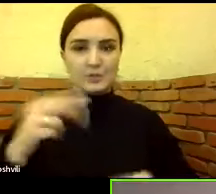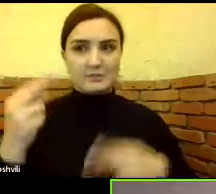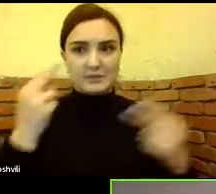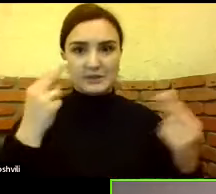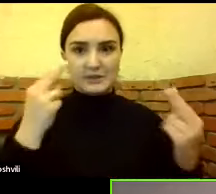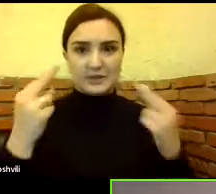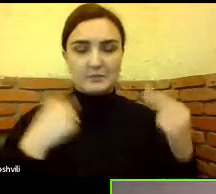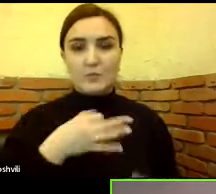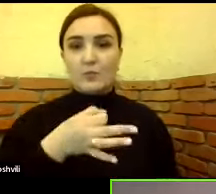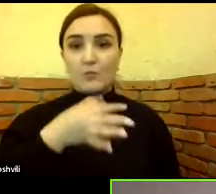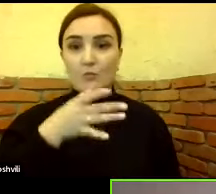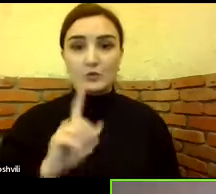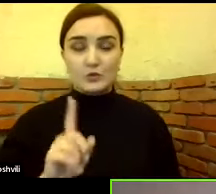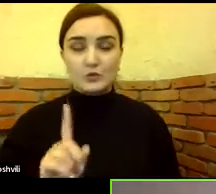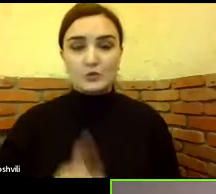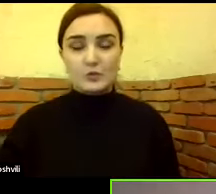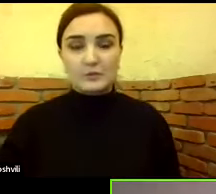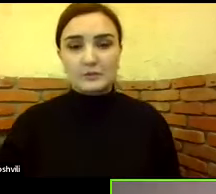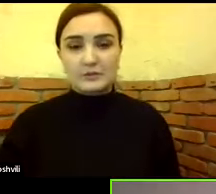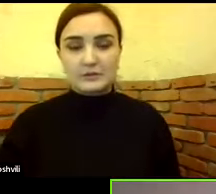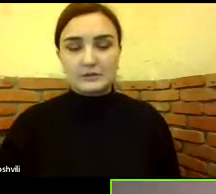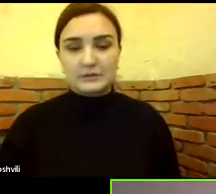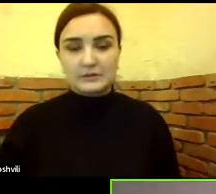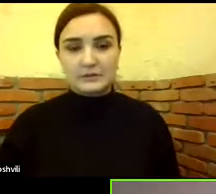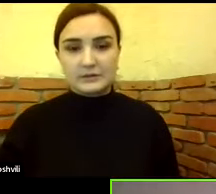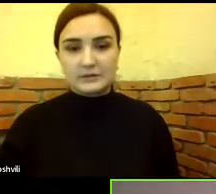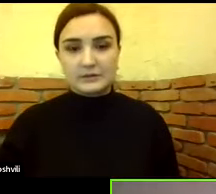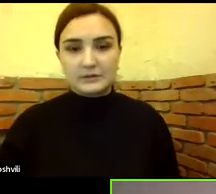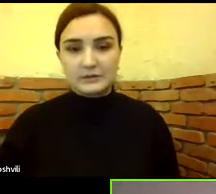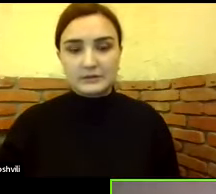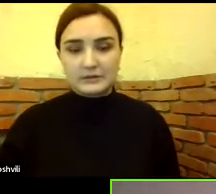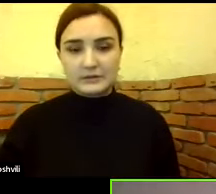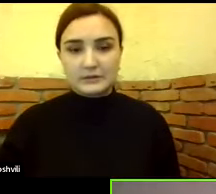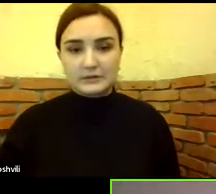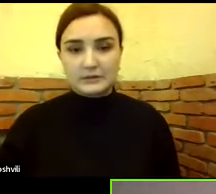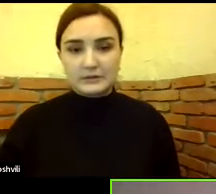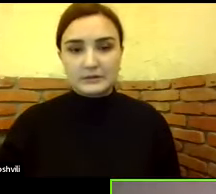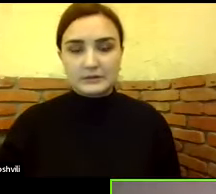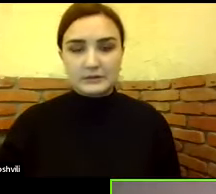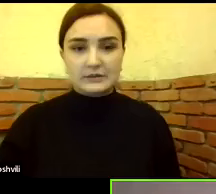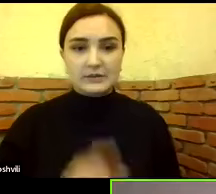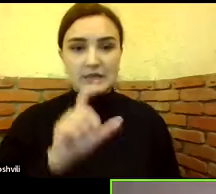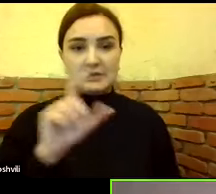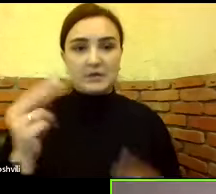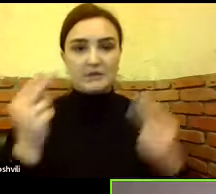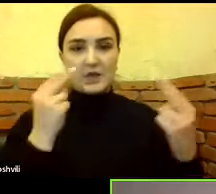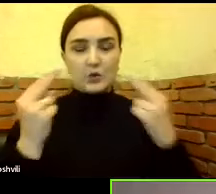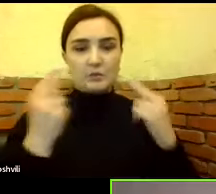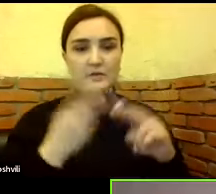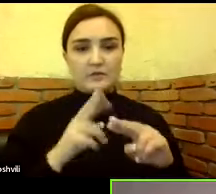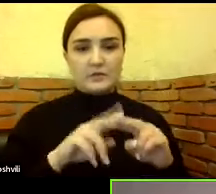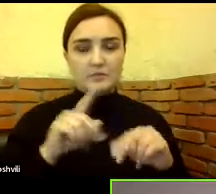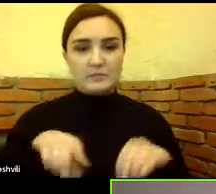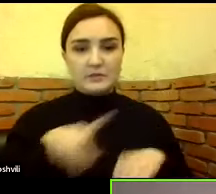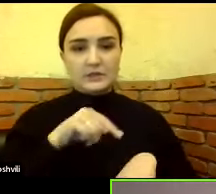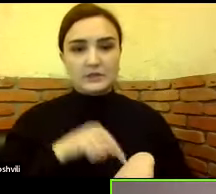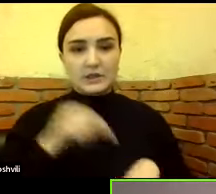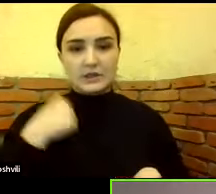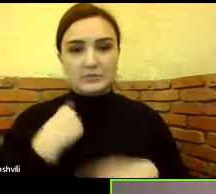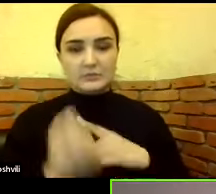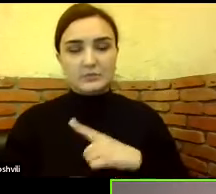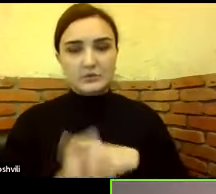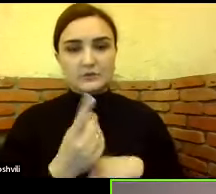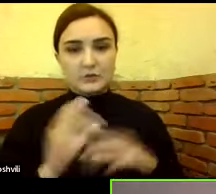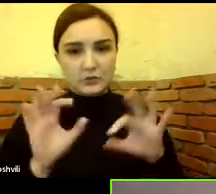ხოლმე რომ ადამიანები გვიყურებენ, იმიტომ რომ რაღაცნაირად იმის შეგრძნებას მიჩანს, რომ აი,